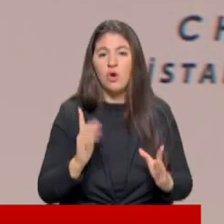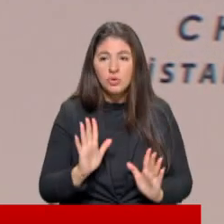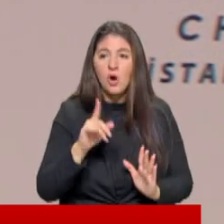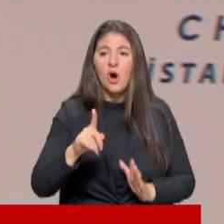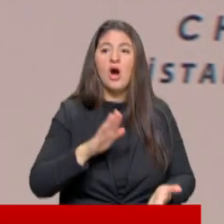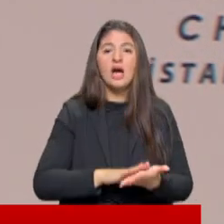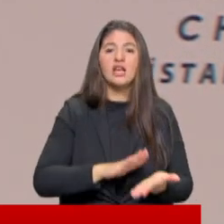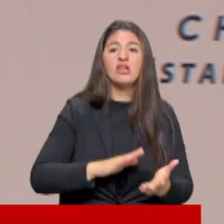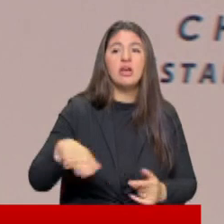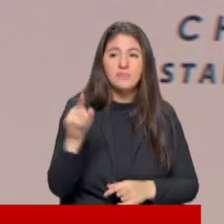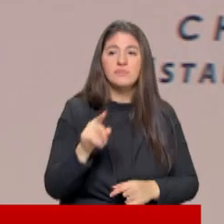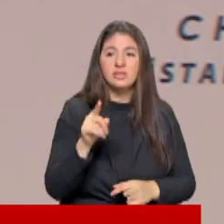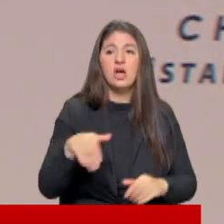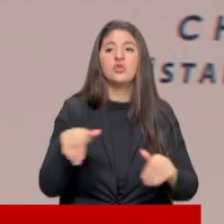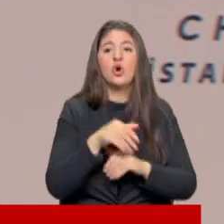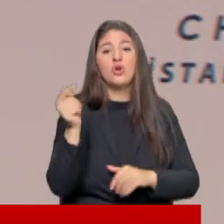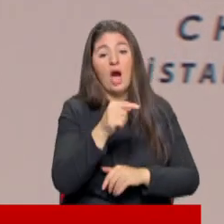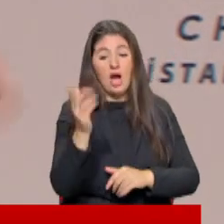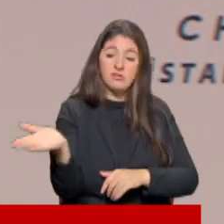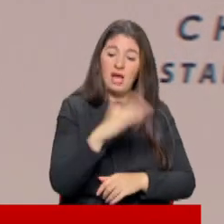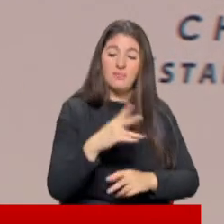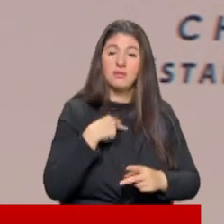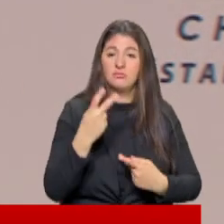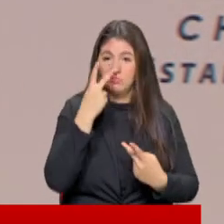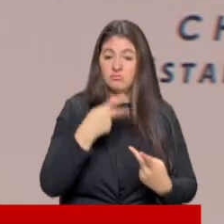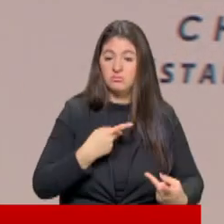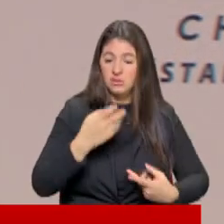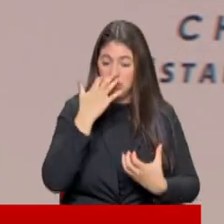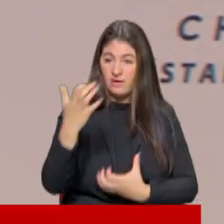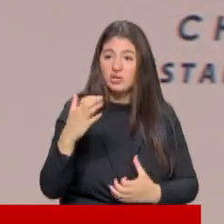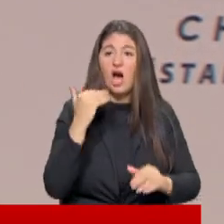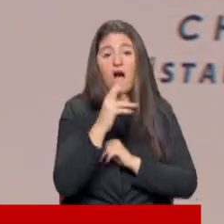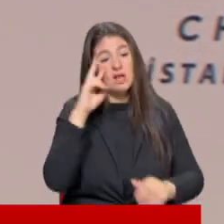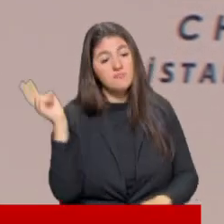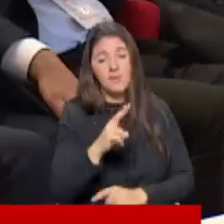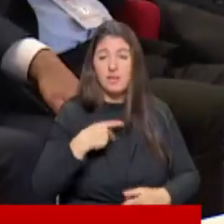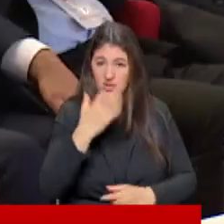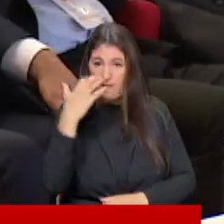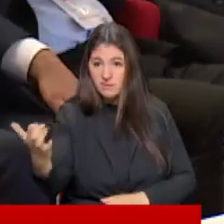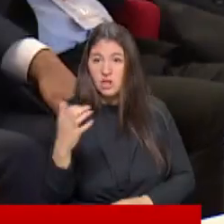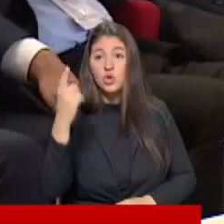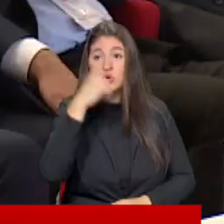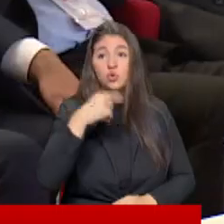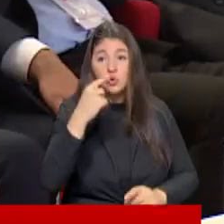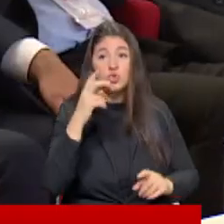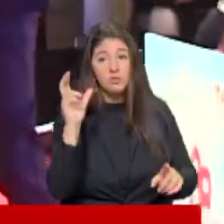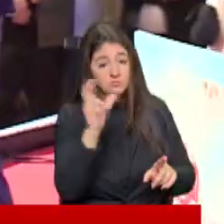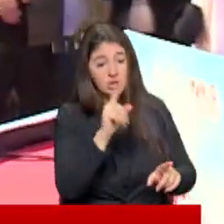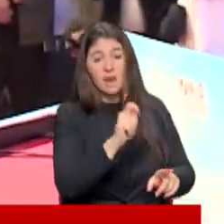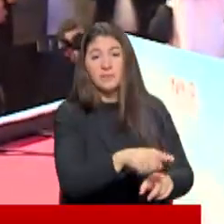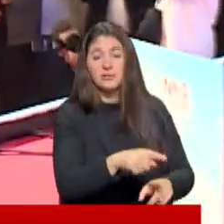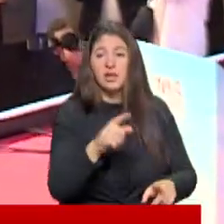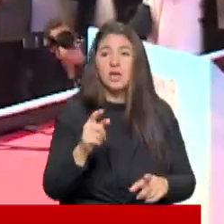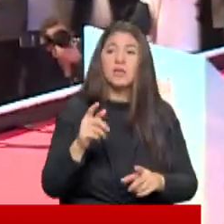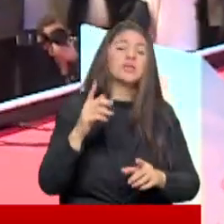O arkadaşlarımıza sokağa dönmeyi tavsiye ediyorum. Halka dönmeyi tavsiye ediyorum. Yüzünüzü halka dönün.